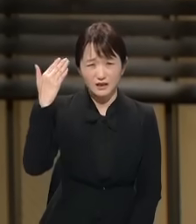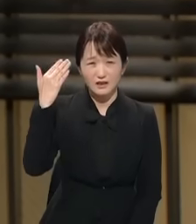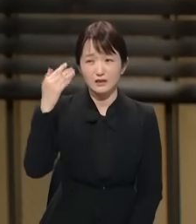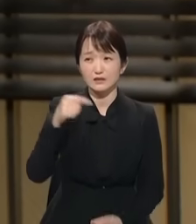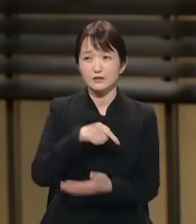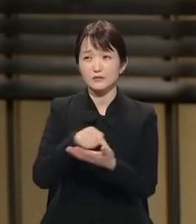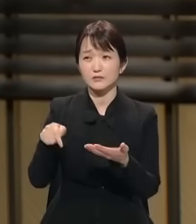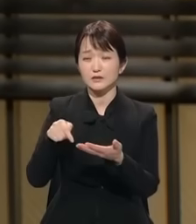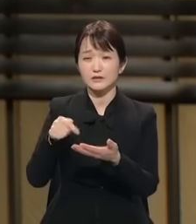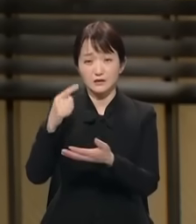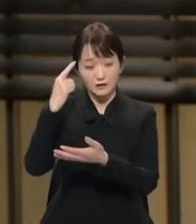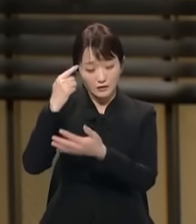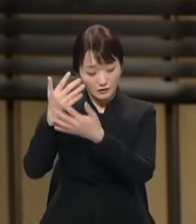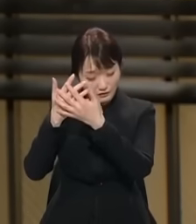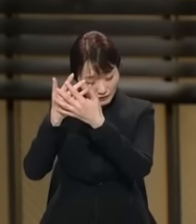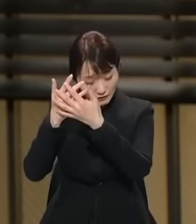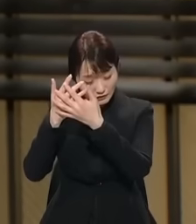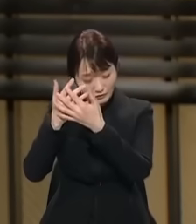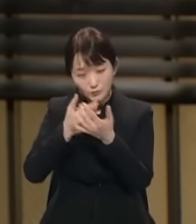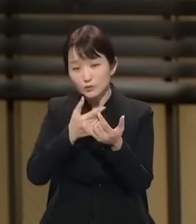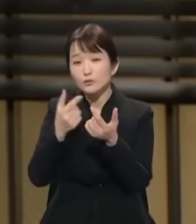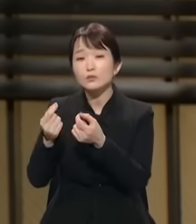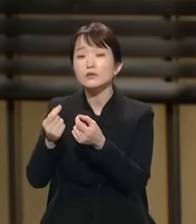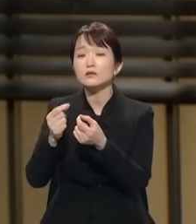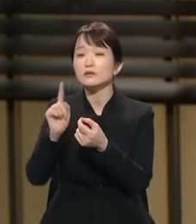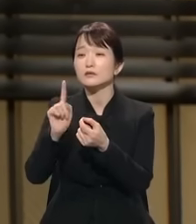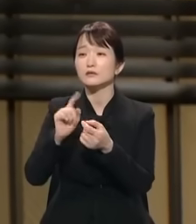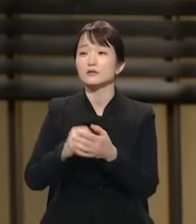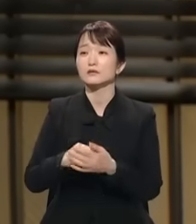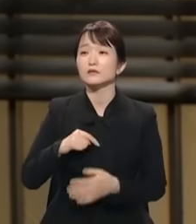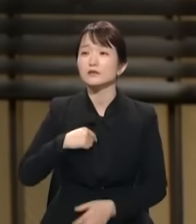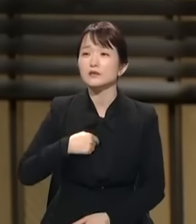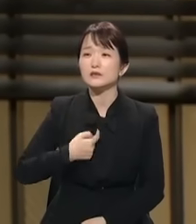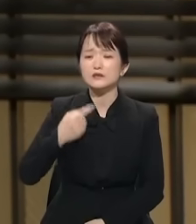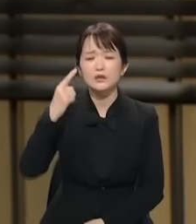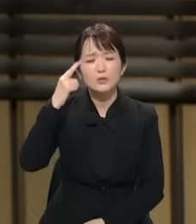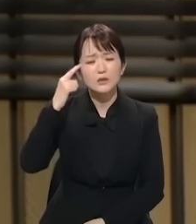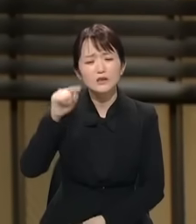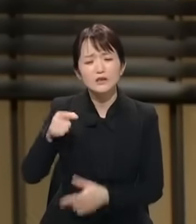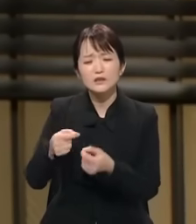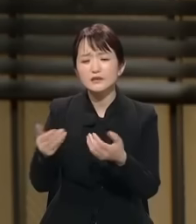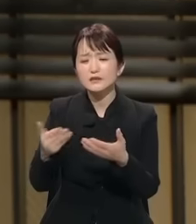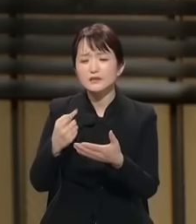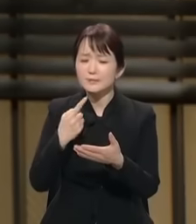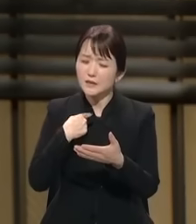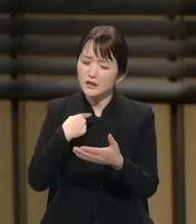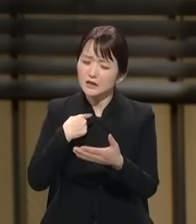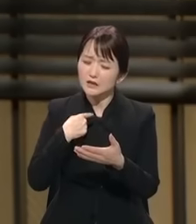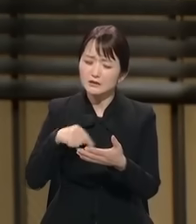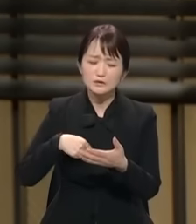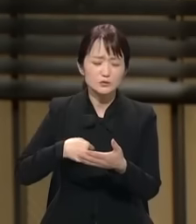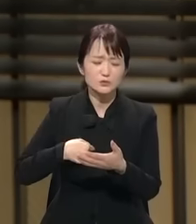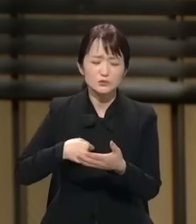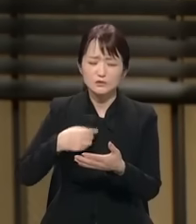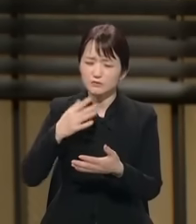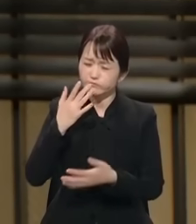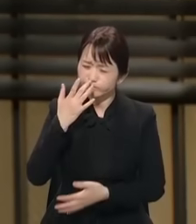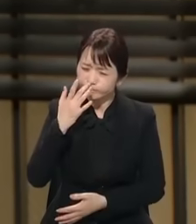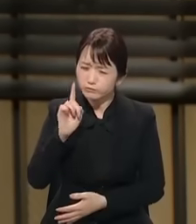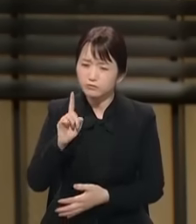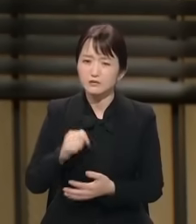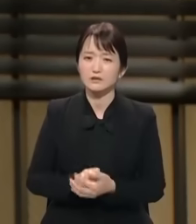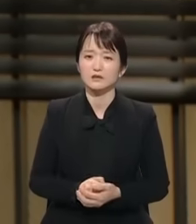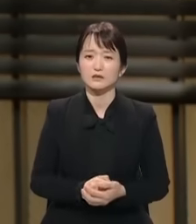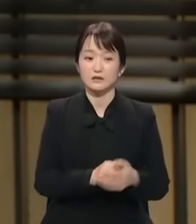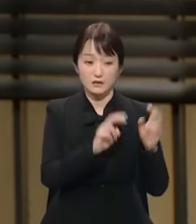피해의 트라우마를 가지고 계신 분들이 보여주는 공통점 중에 하나가 자신이 왜 그런 일을 겪어야 했는지를 스스로 납득을 못하는 겁니다. 그래서 이 소속사